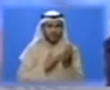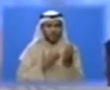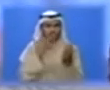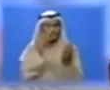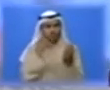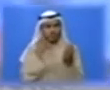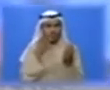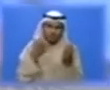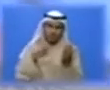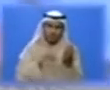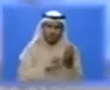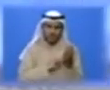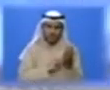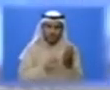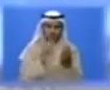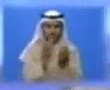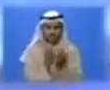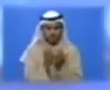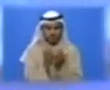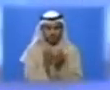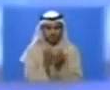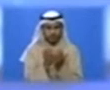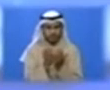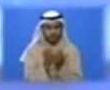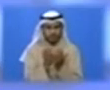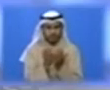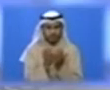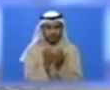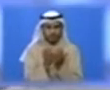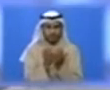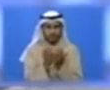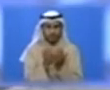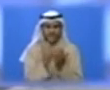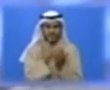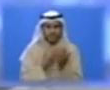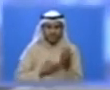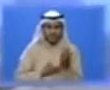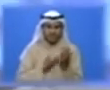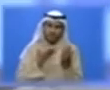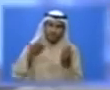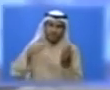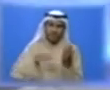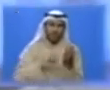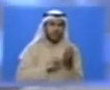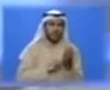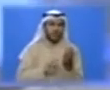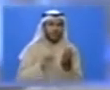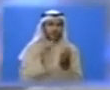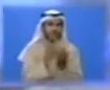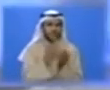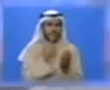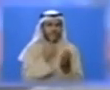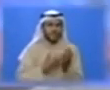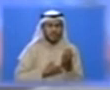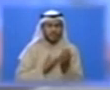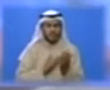ناهز 45. انتقلت إلى رحمة الله تعالى فاطمة عبد الرحمن إبراهيم الياقوت